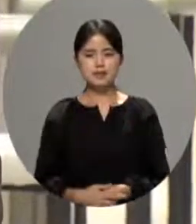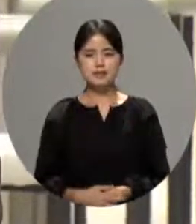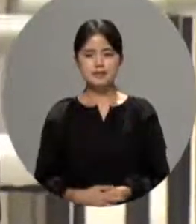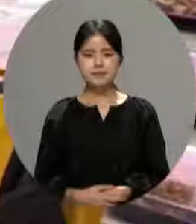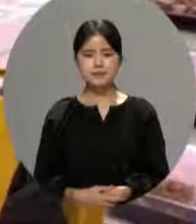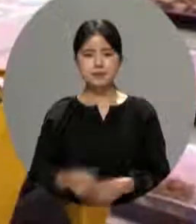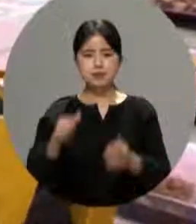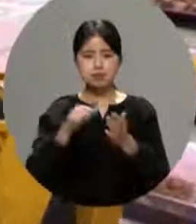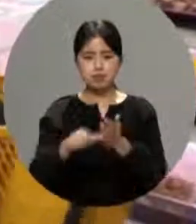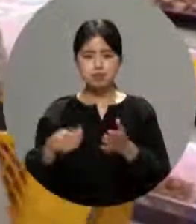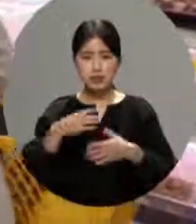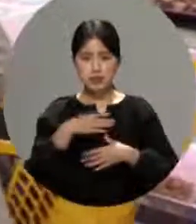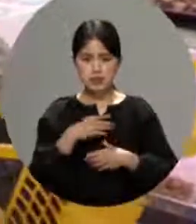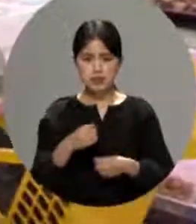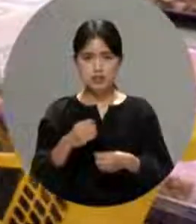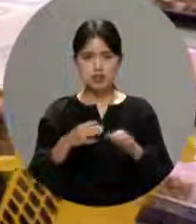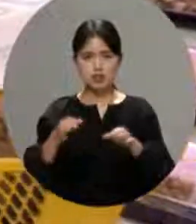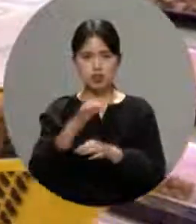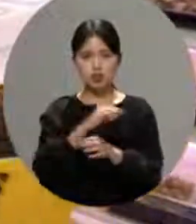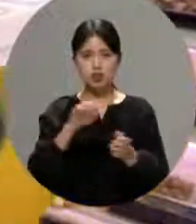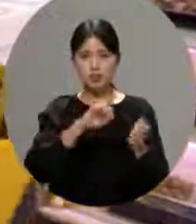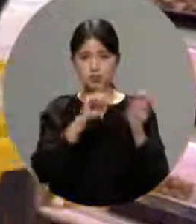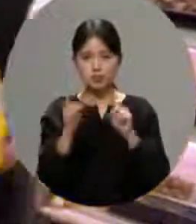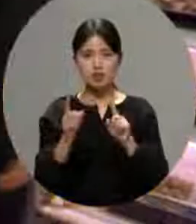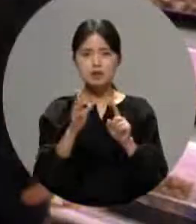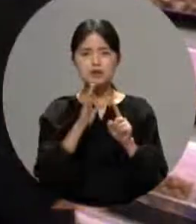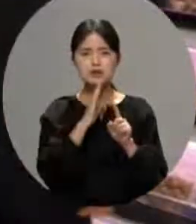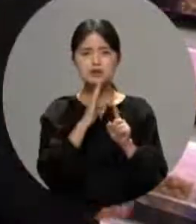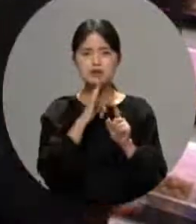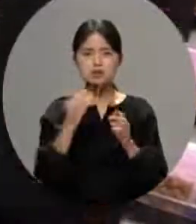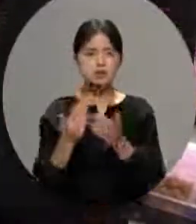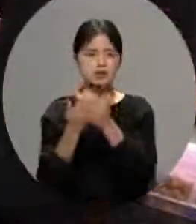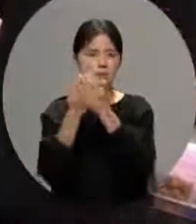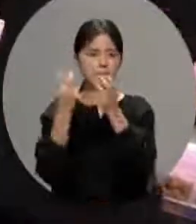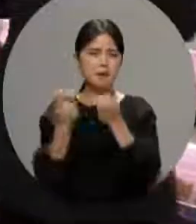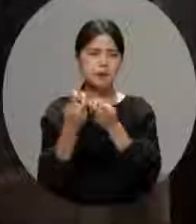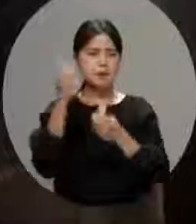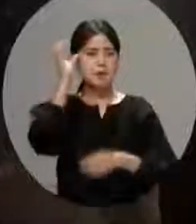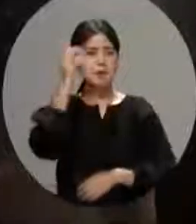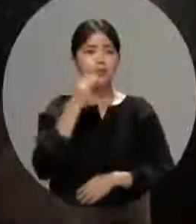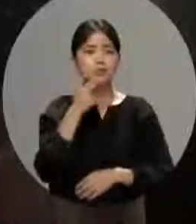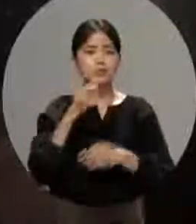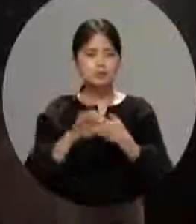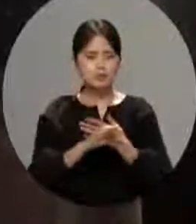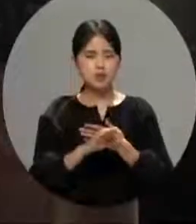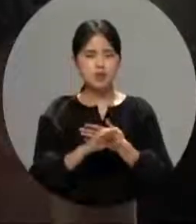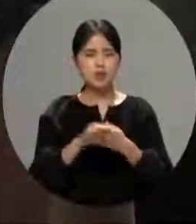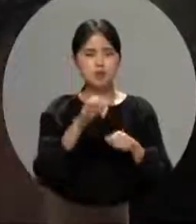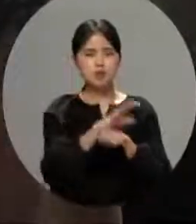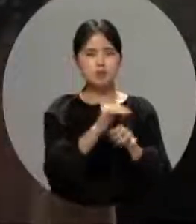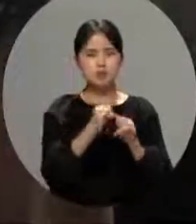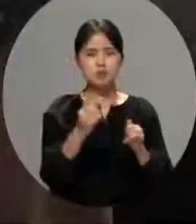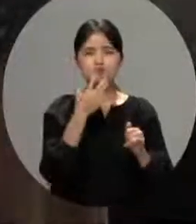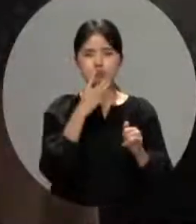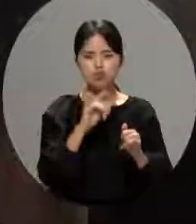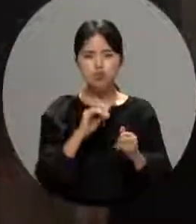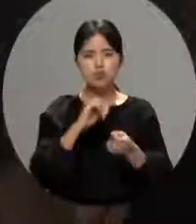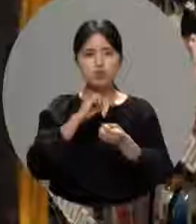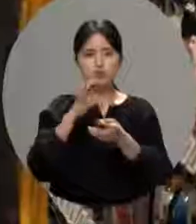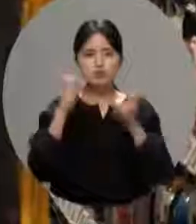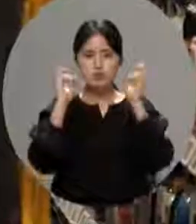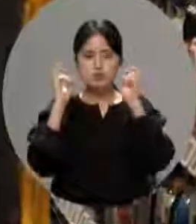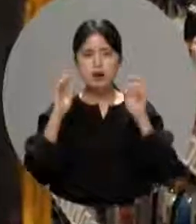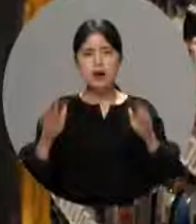물가 안정이나 경기 부양 등 실질적인 소비 진작 방안을 기대할 수 없다면 소비자는 물론 유통업계의 가을과